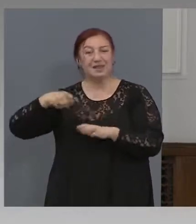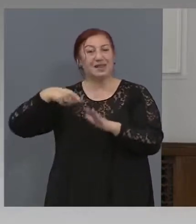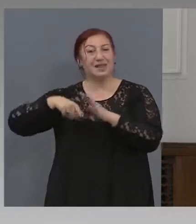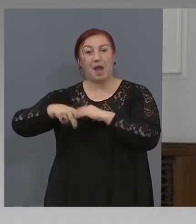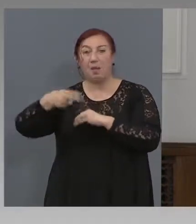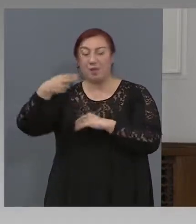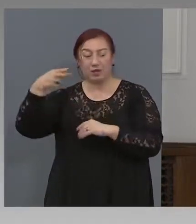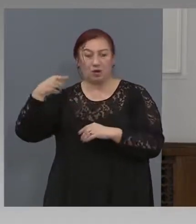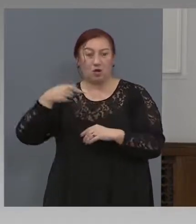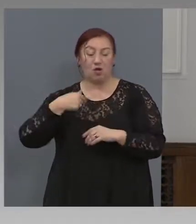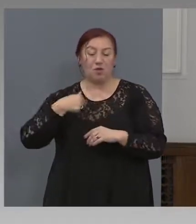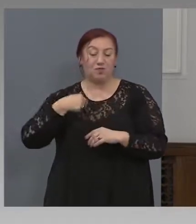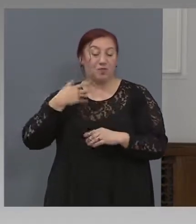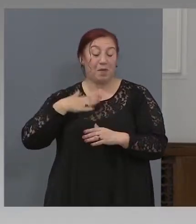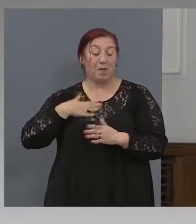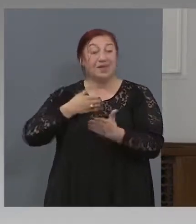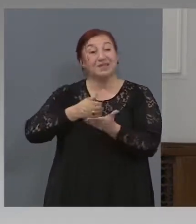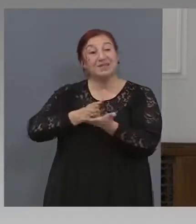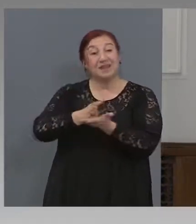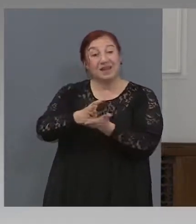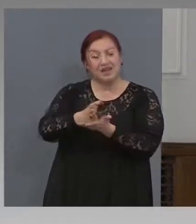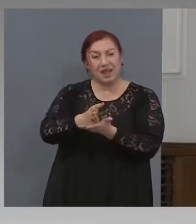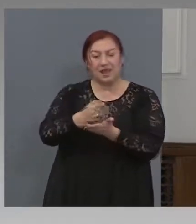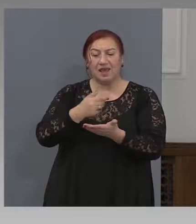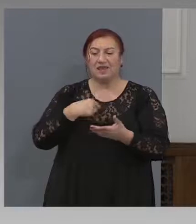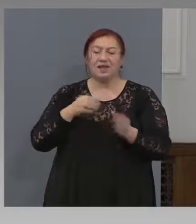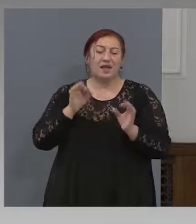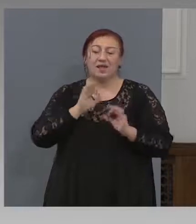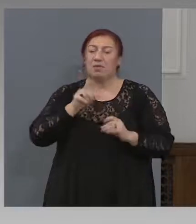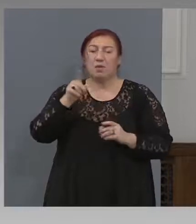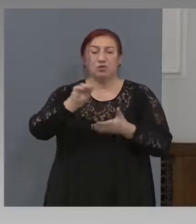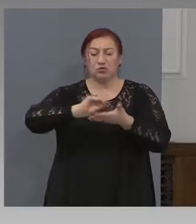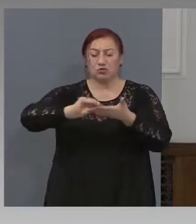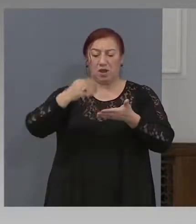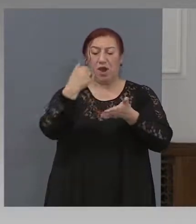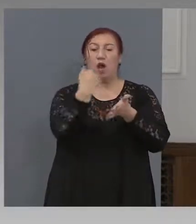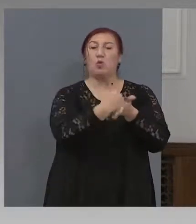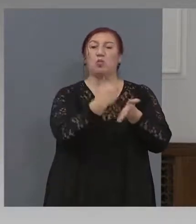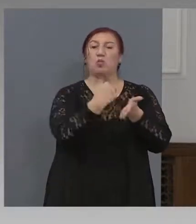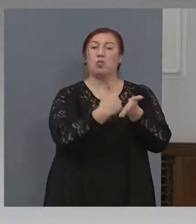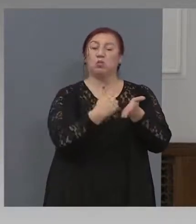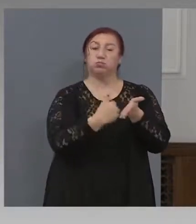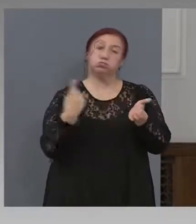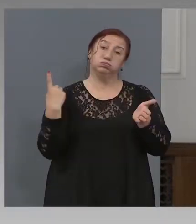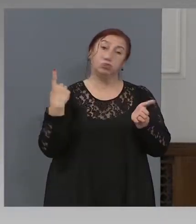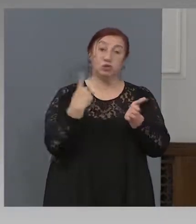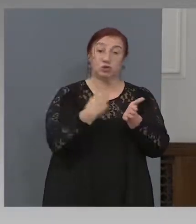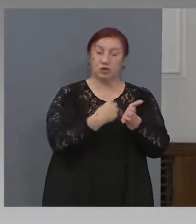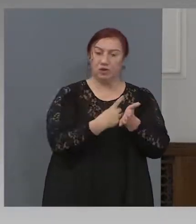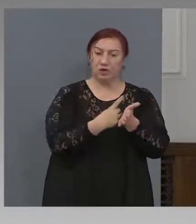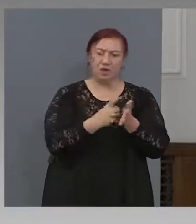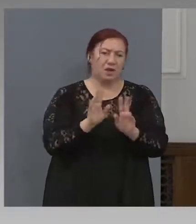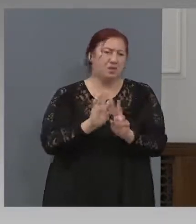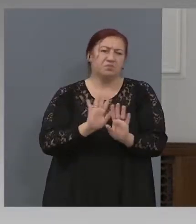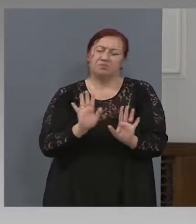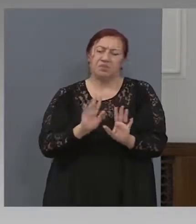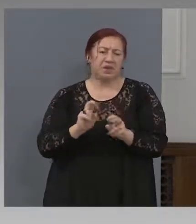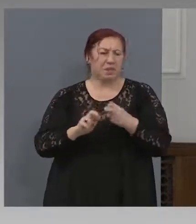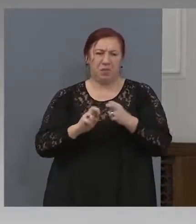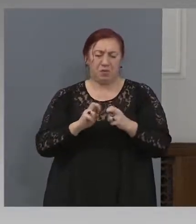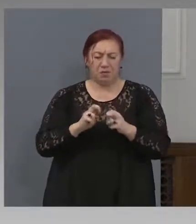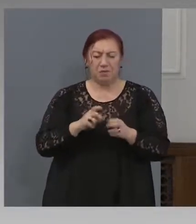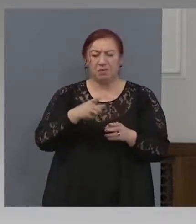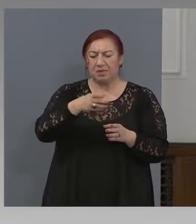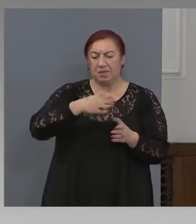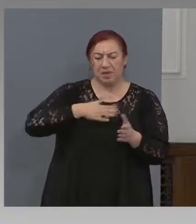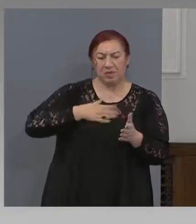съвпада и със стратегията ни. Дори ние нямаме нужда от това постановление, но няма проблеми с него и без него ние не се